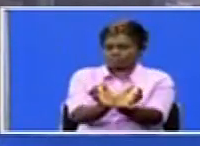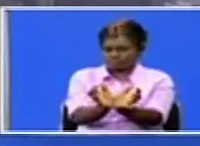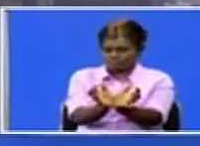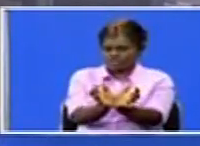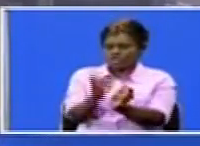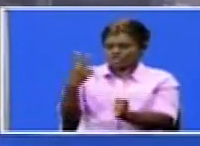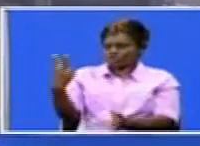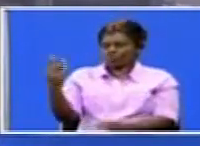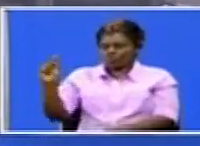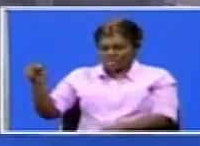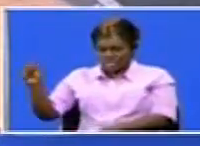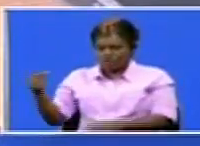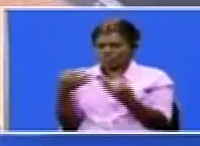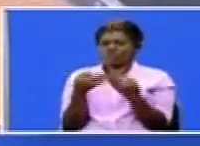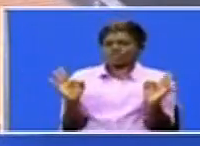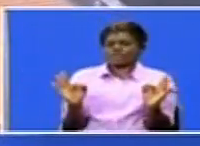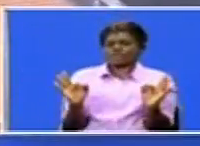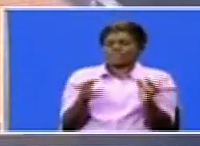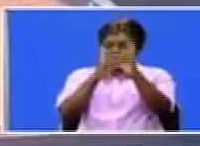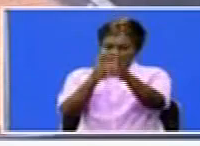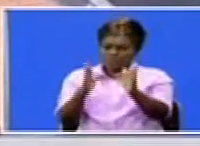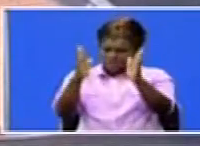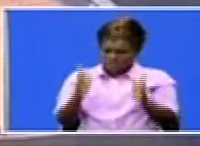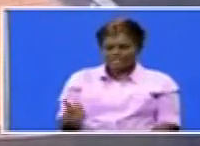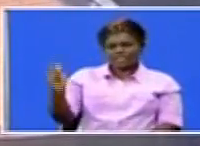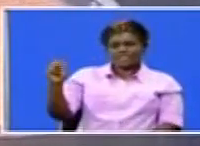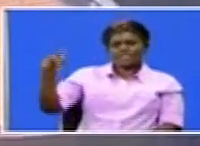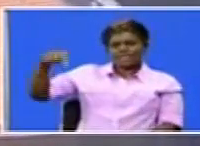dhamana ya shilingi 200,000 pesa taslimu. Hussein Mohamed, KTN Leo, Nairobi.